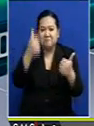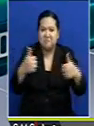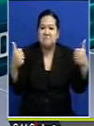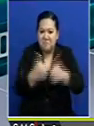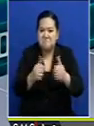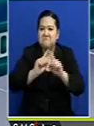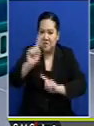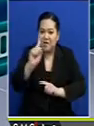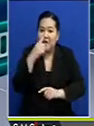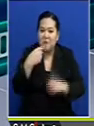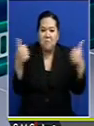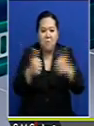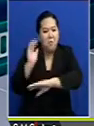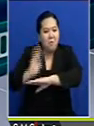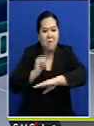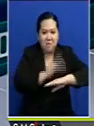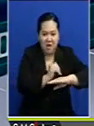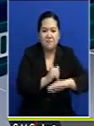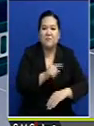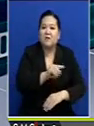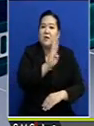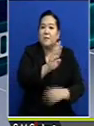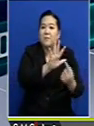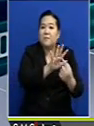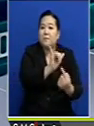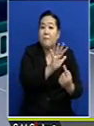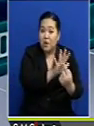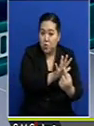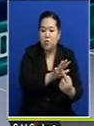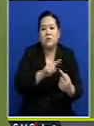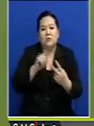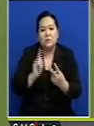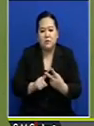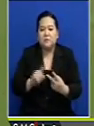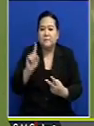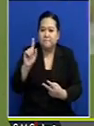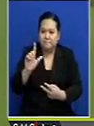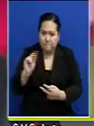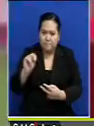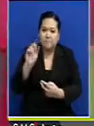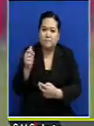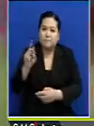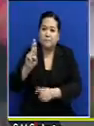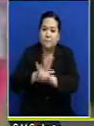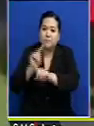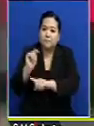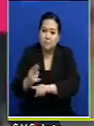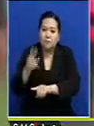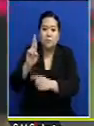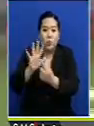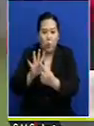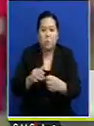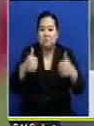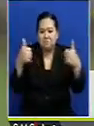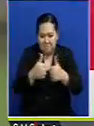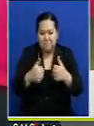ชนะเลิศระหว่าง2เสือครับเสือใต้บาเยอร์มินิกจะเจอกับเสือเหลืองบอรุสเซียดอทมุนด์ครับความเคลื่อนไหวของการแข่งขันฟุตบอลถ้วยเดฟเบย์โ